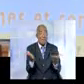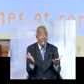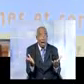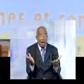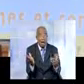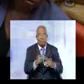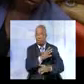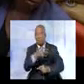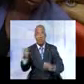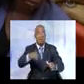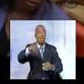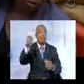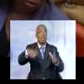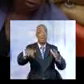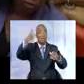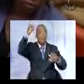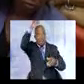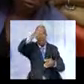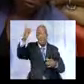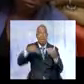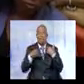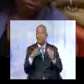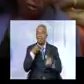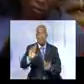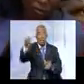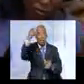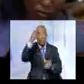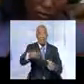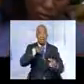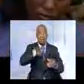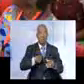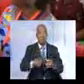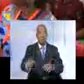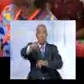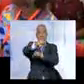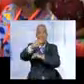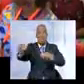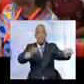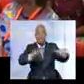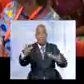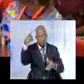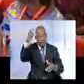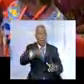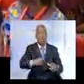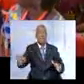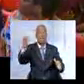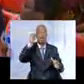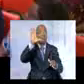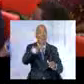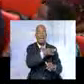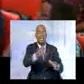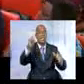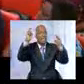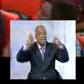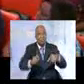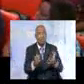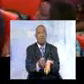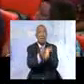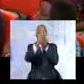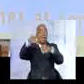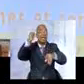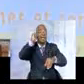Ouattara, Daniel Kablan-Duncan a dit la volonté du gouvernement à soutenir les actions en faveur de l'amélioration des droits de la femme